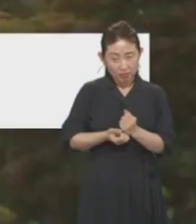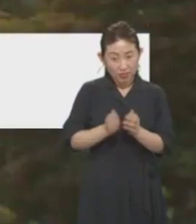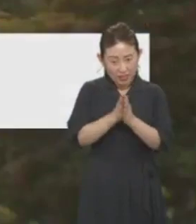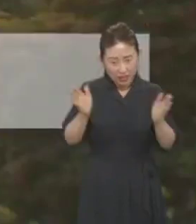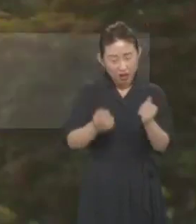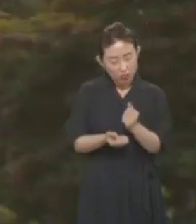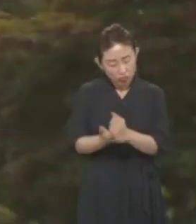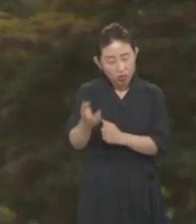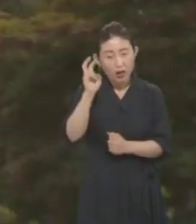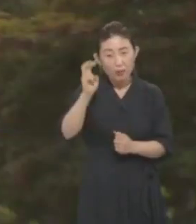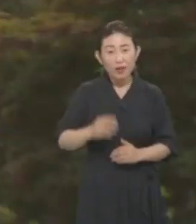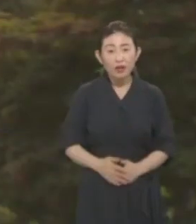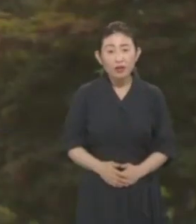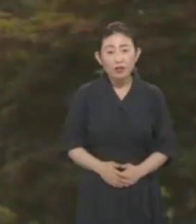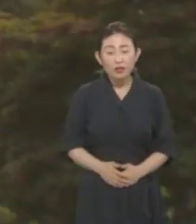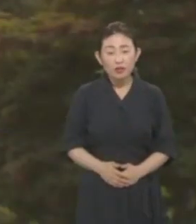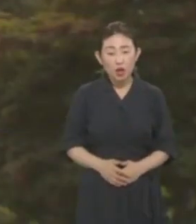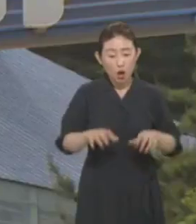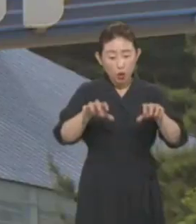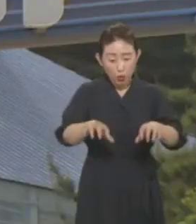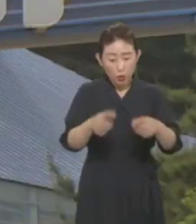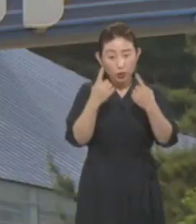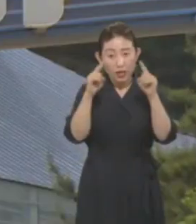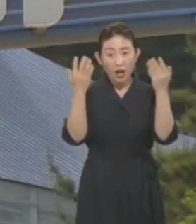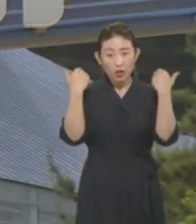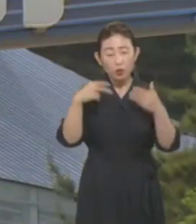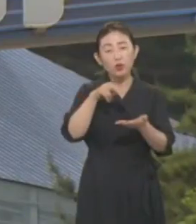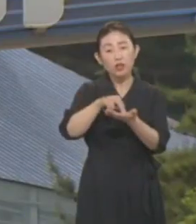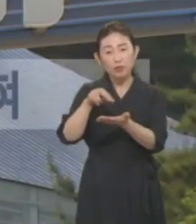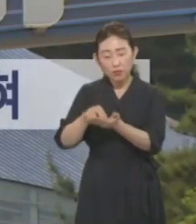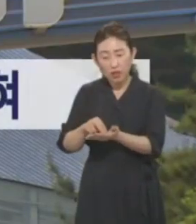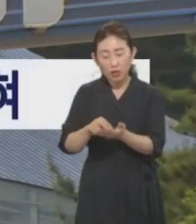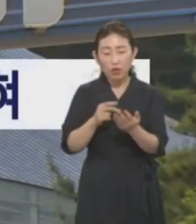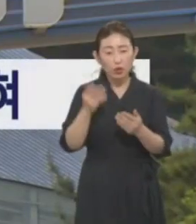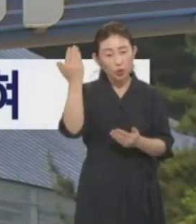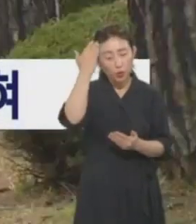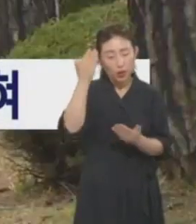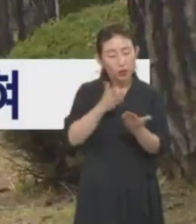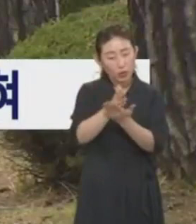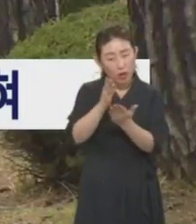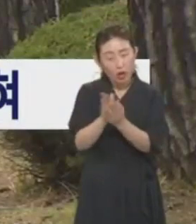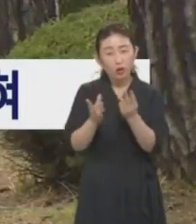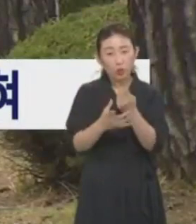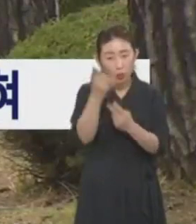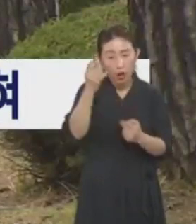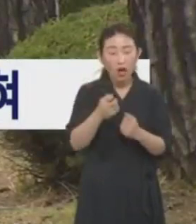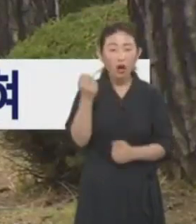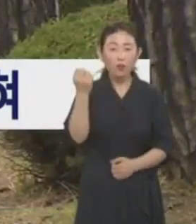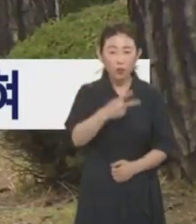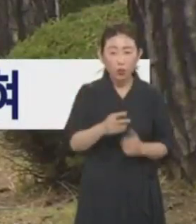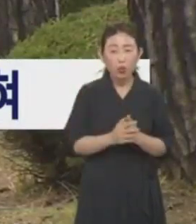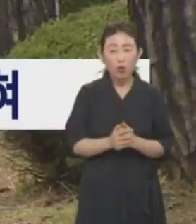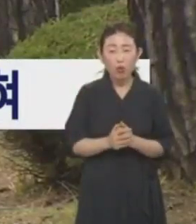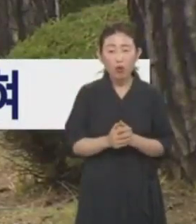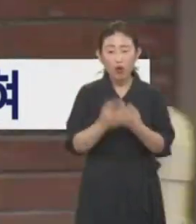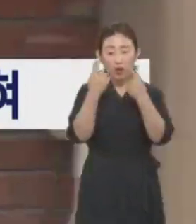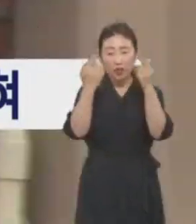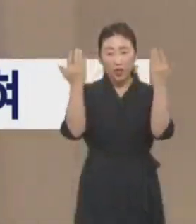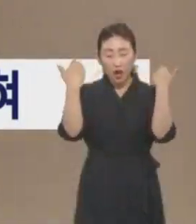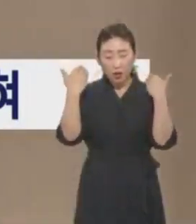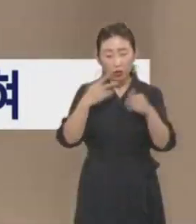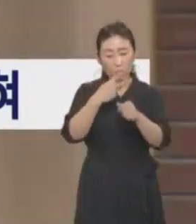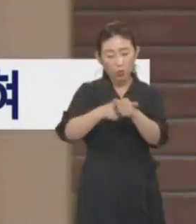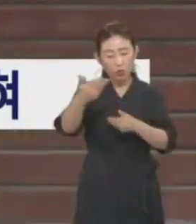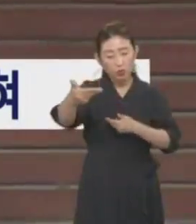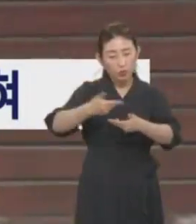있습니다. 모건대와 배재대는 교양대학과 공유대학 등을 통합하고 전공 연계에 이어 교육과정을 포함한 대학 간